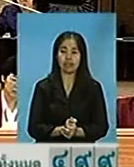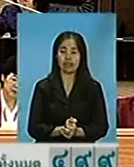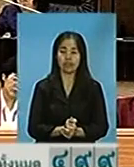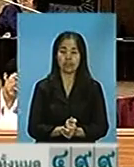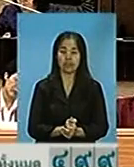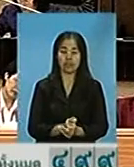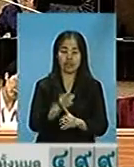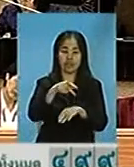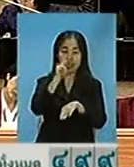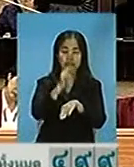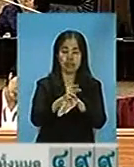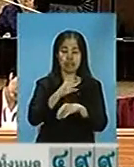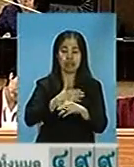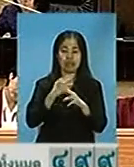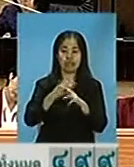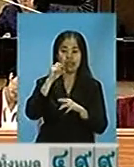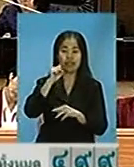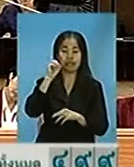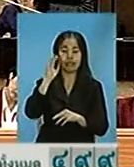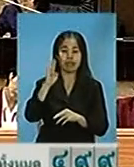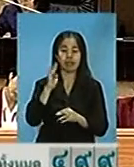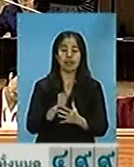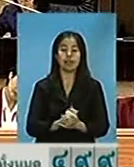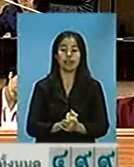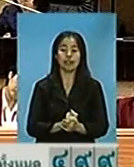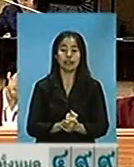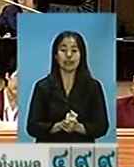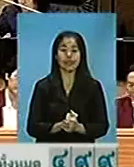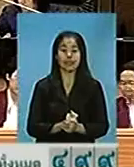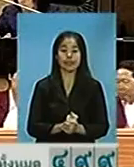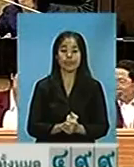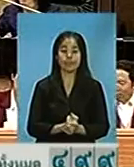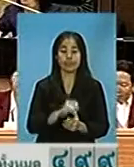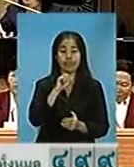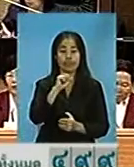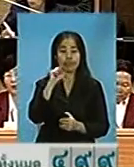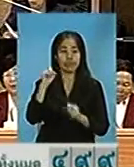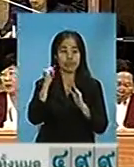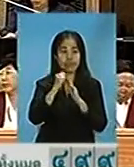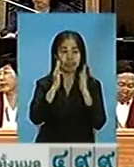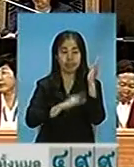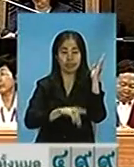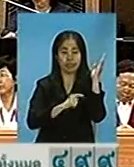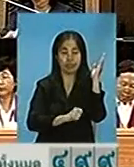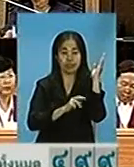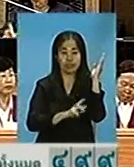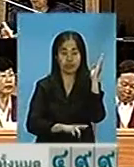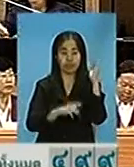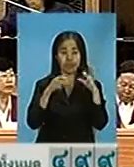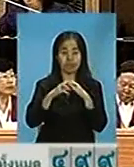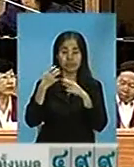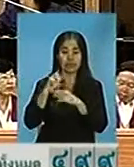ท่านประธานที่เคารพครับผมสมบูรณ์อุทัยเวียนคุณสมาชิกสภาผู้แทนราษฎรจังหวัดตรังพรรคประชาธิปัตย์ท่านประธ